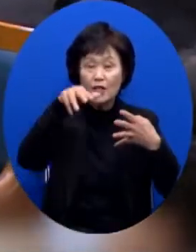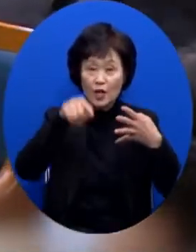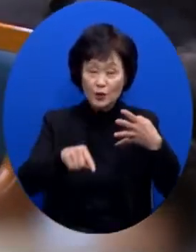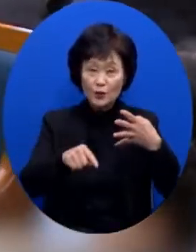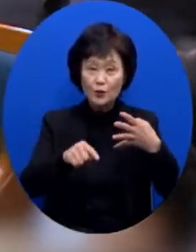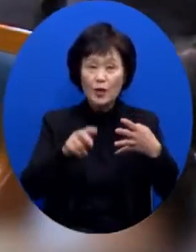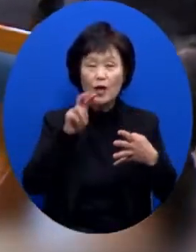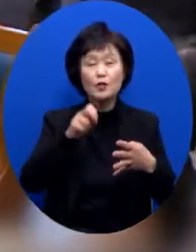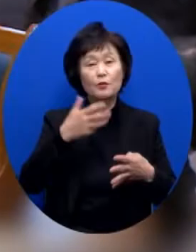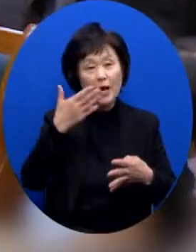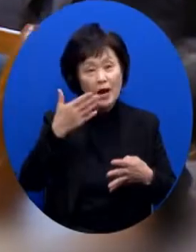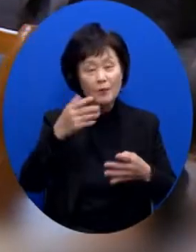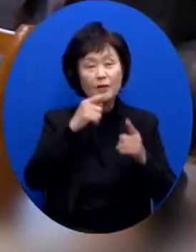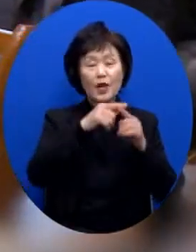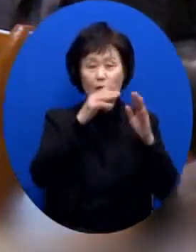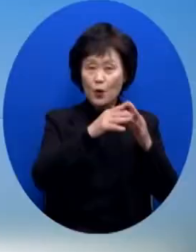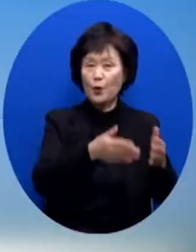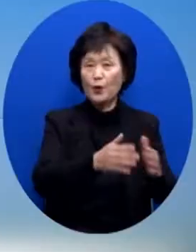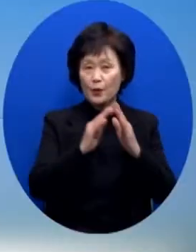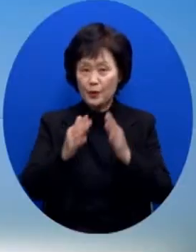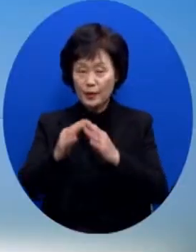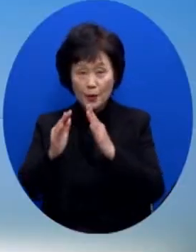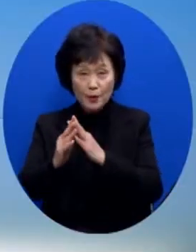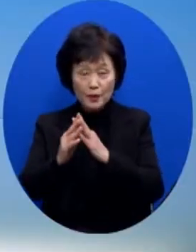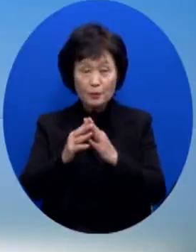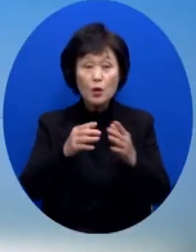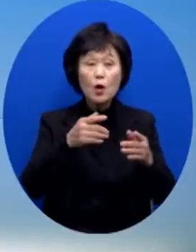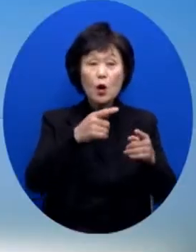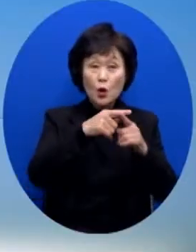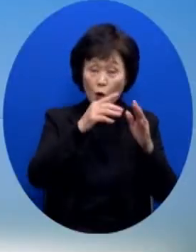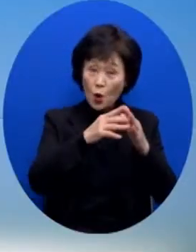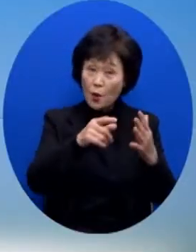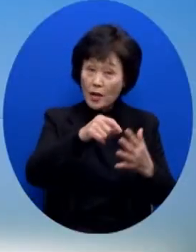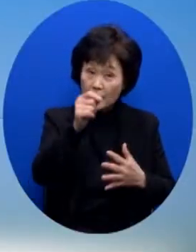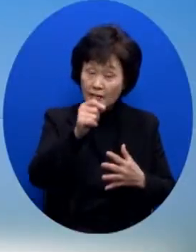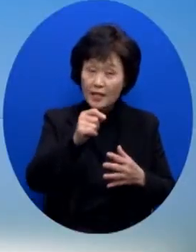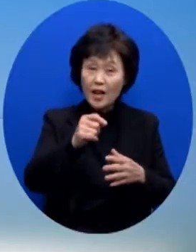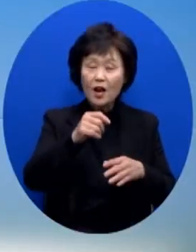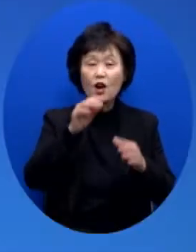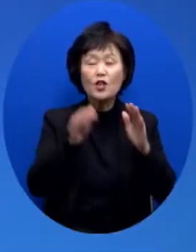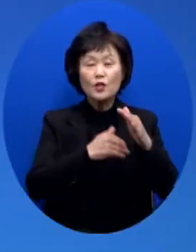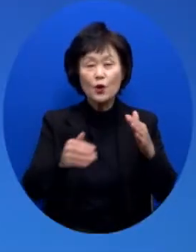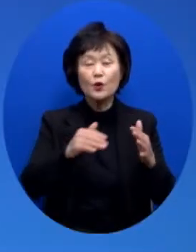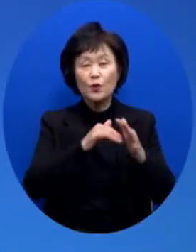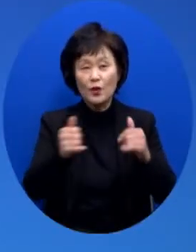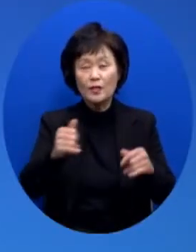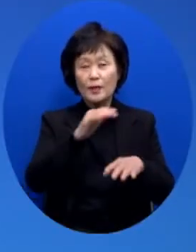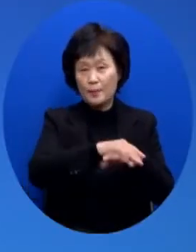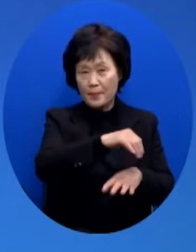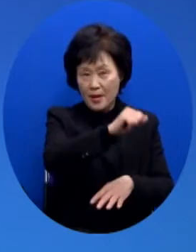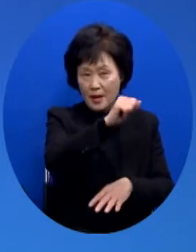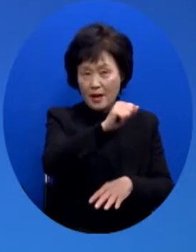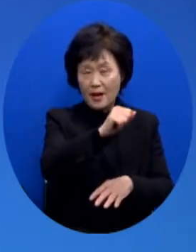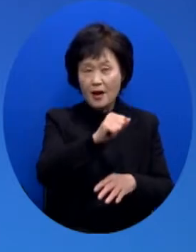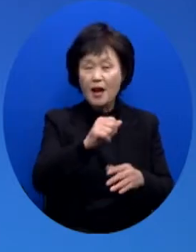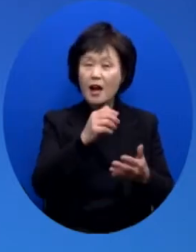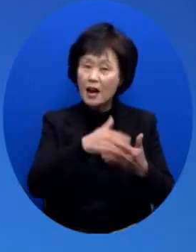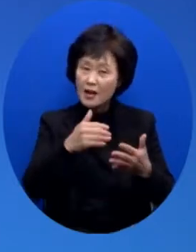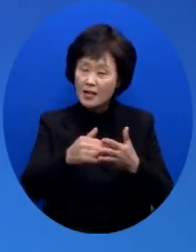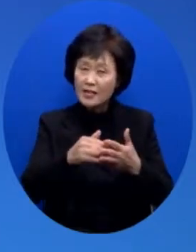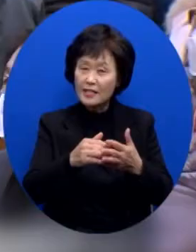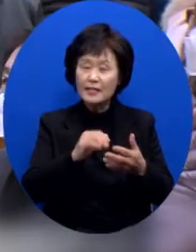예정이라며 교회 선택은 성도들에게 맡기기 때문에 규모는 확정하지 않았다고 전했습니다. 분당 우리 교회는